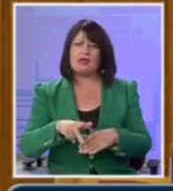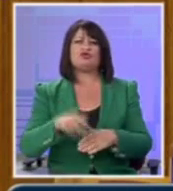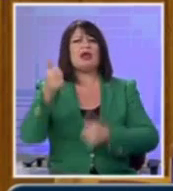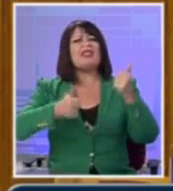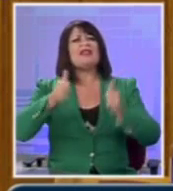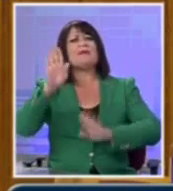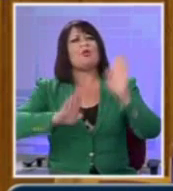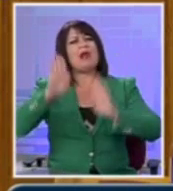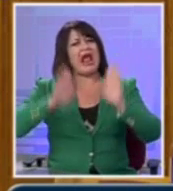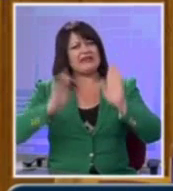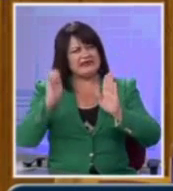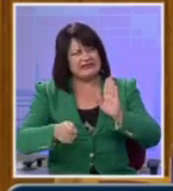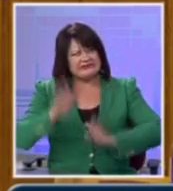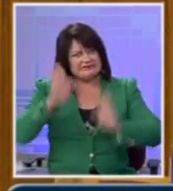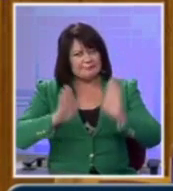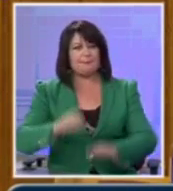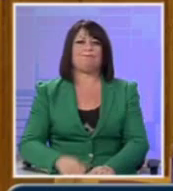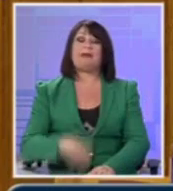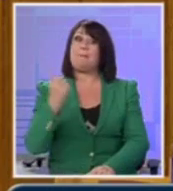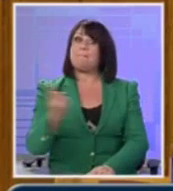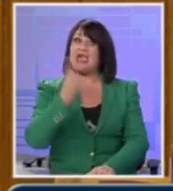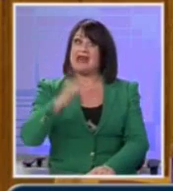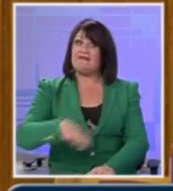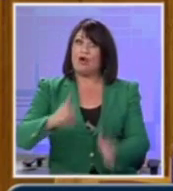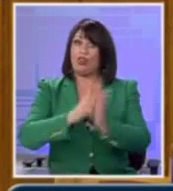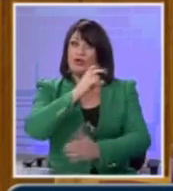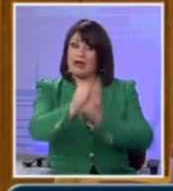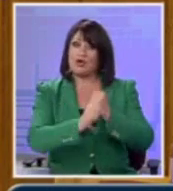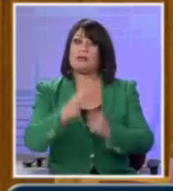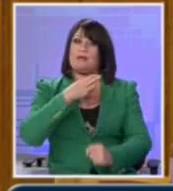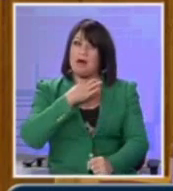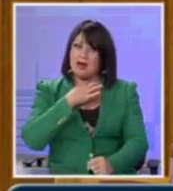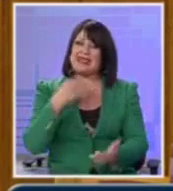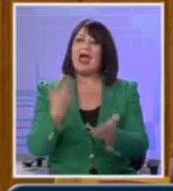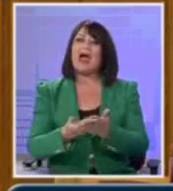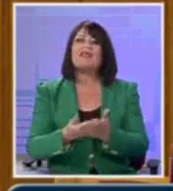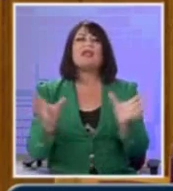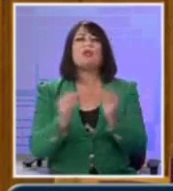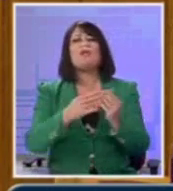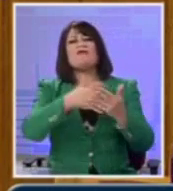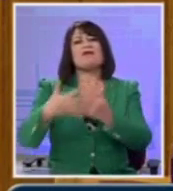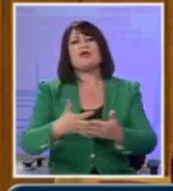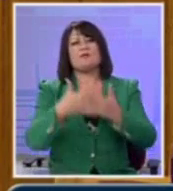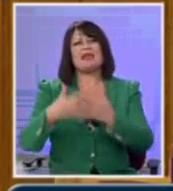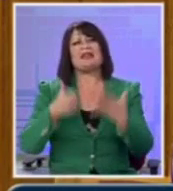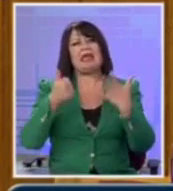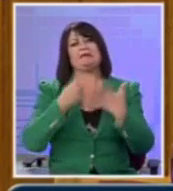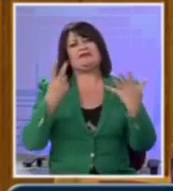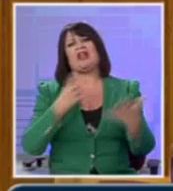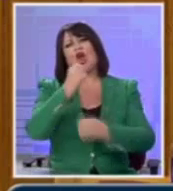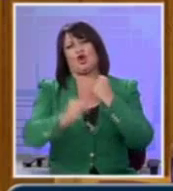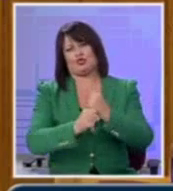του. Για ένα περιβαλλοντολογικό έργο κατ' ελάχιστο 12 χρόνια, για την αδειοδότηση μιας βιομηχανίας 6 έως 7